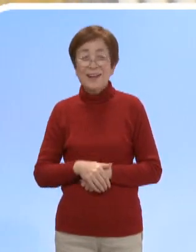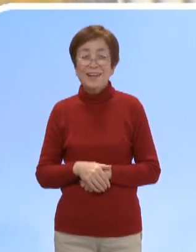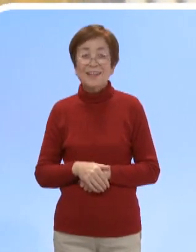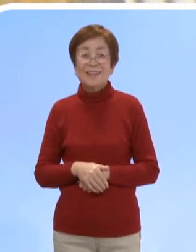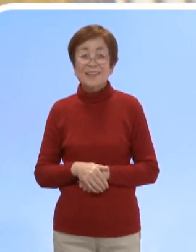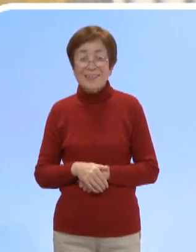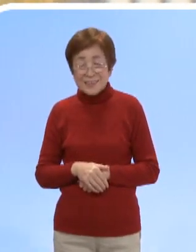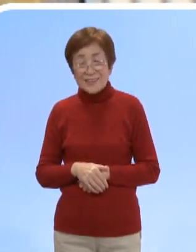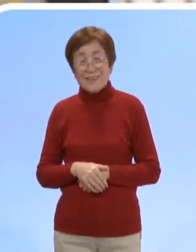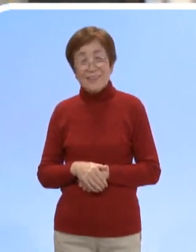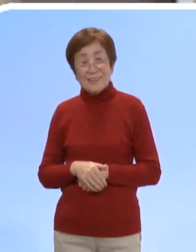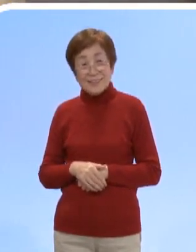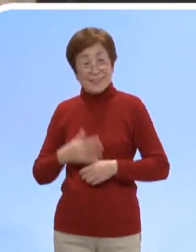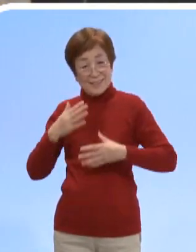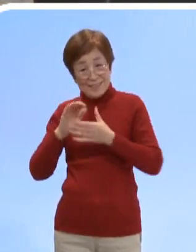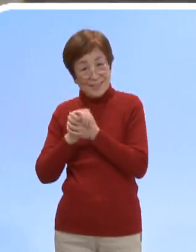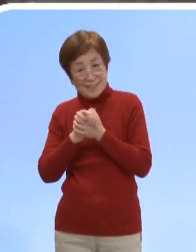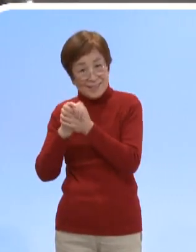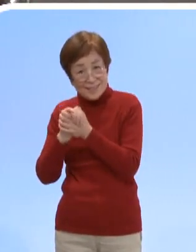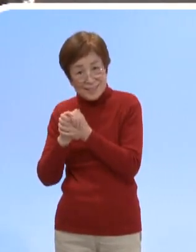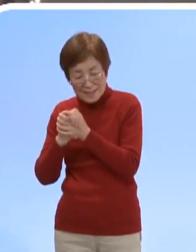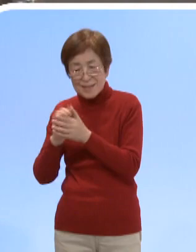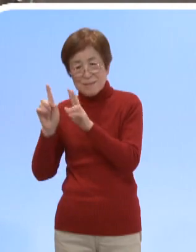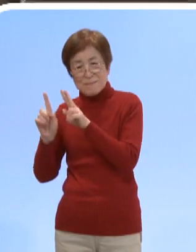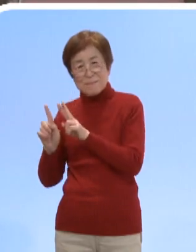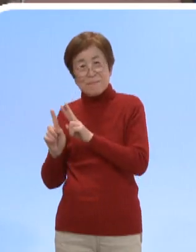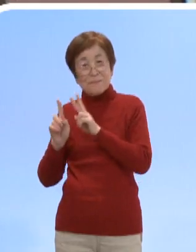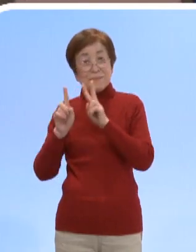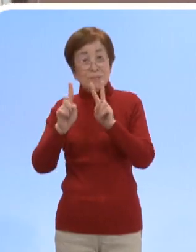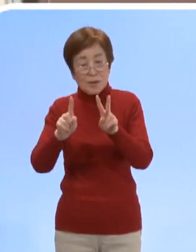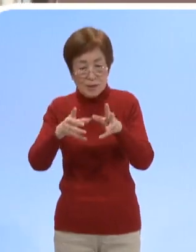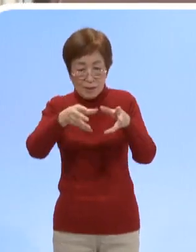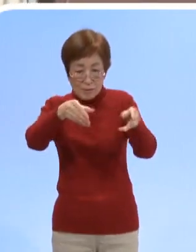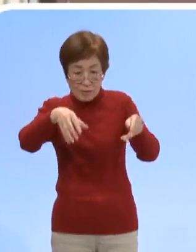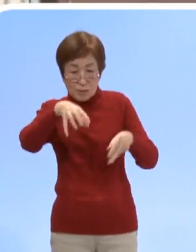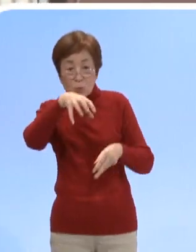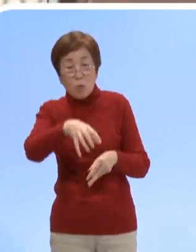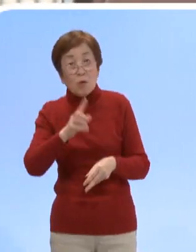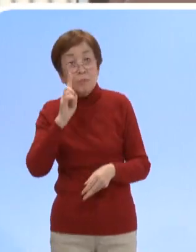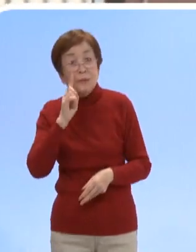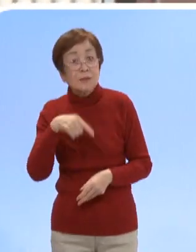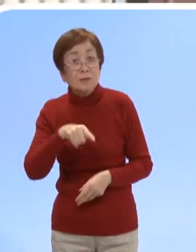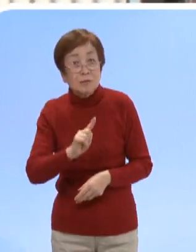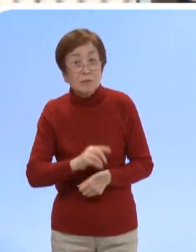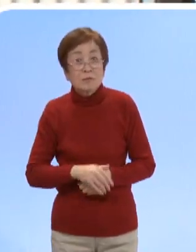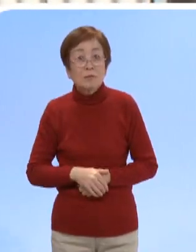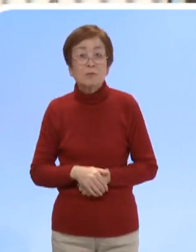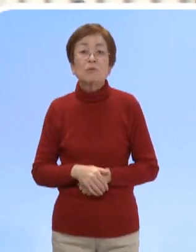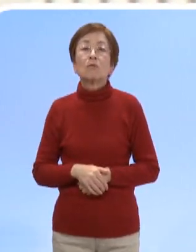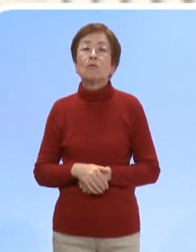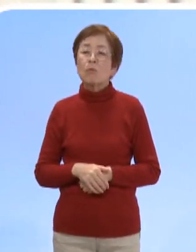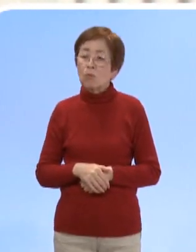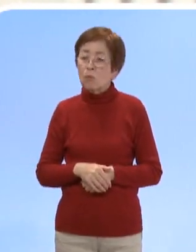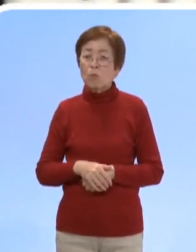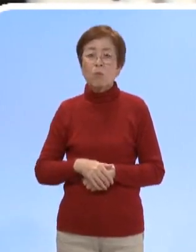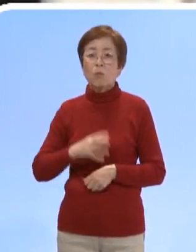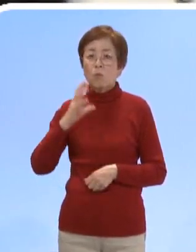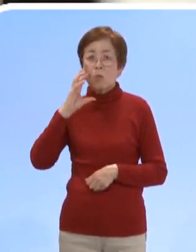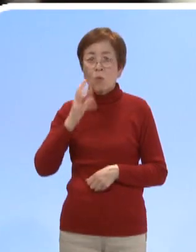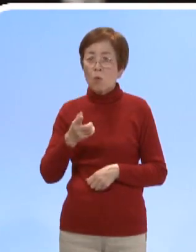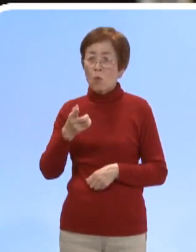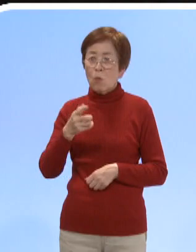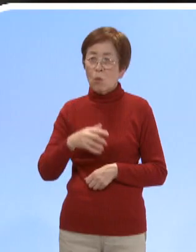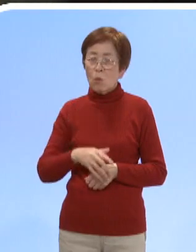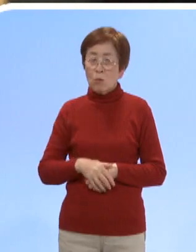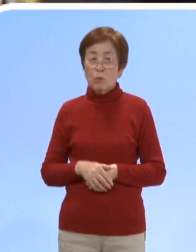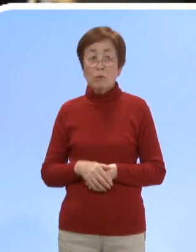ご主人とすっかり仲良くなった2人、焼いている釜を見せていただきました。 すごいですね。 ちょっと古